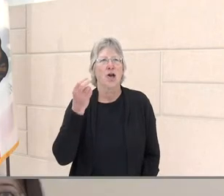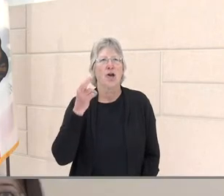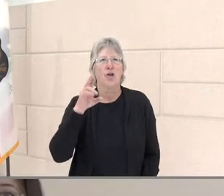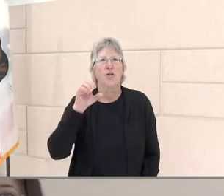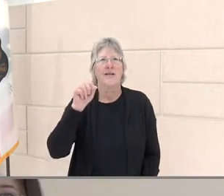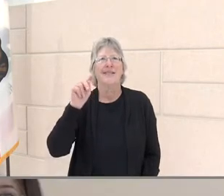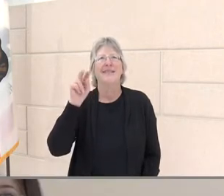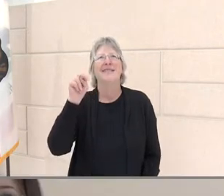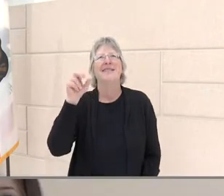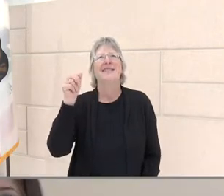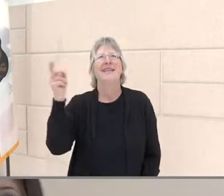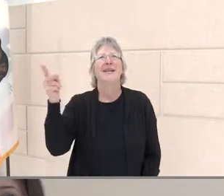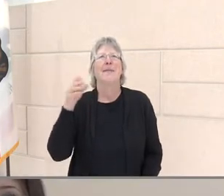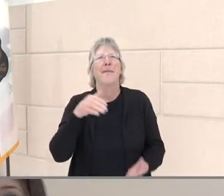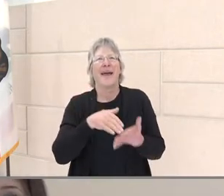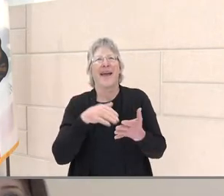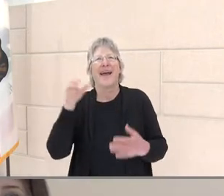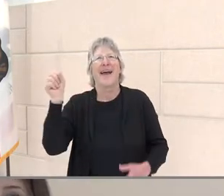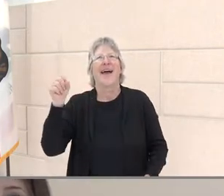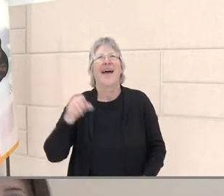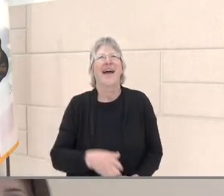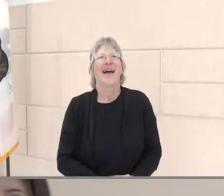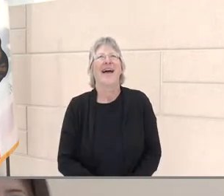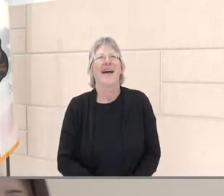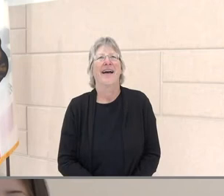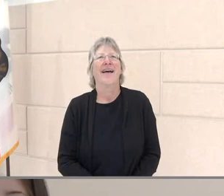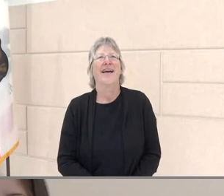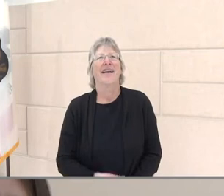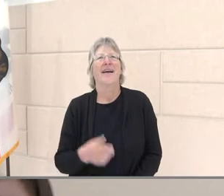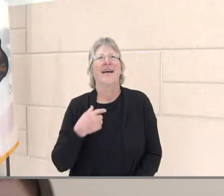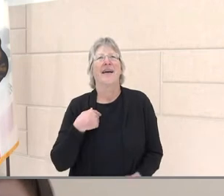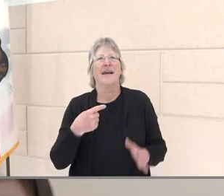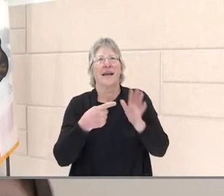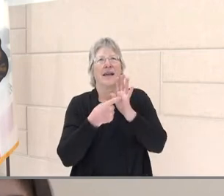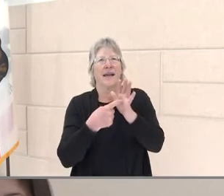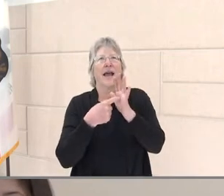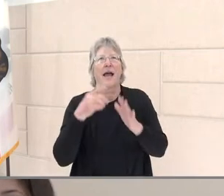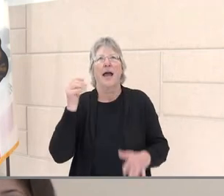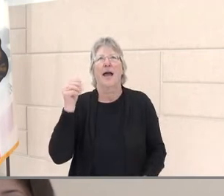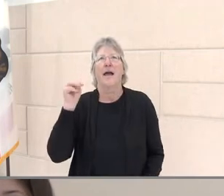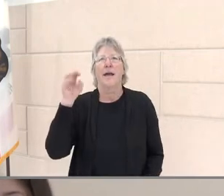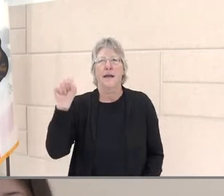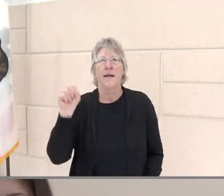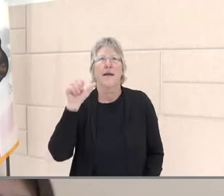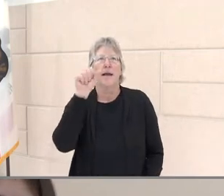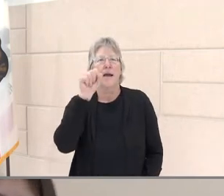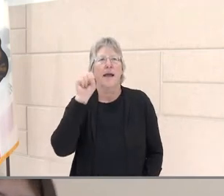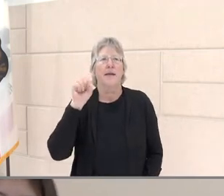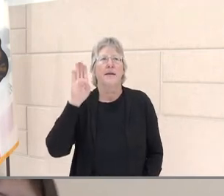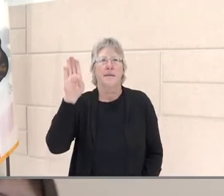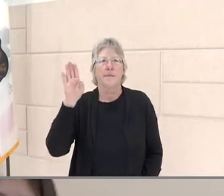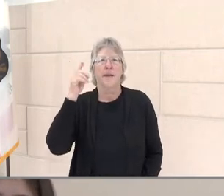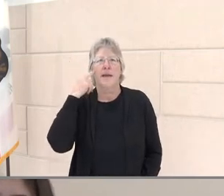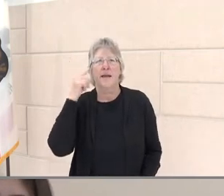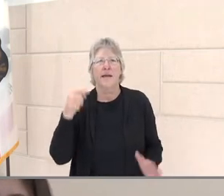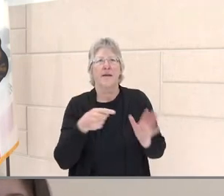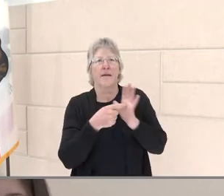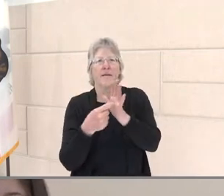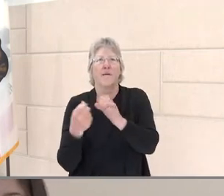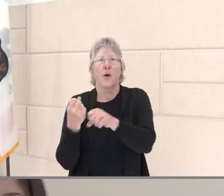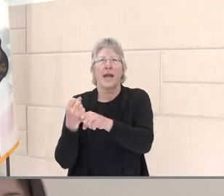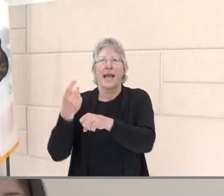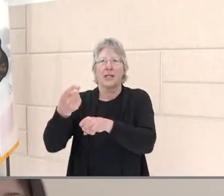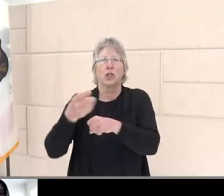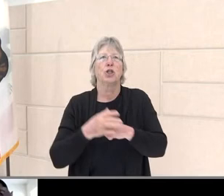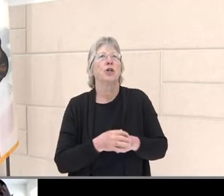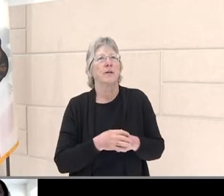អូខេឥឡូវដល់វេនអ្នកស្រីអូដល់វេនកញ្ញាគ្រីស្ទីណាម្ដងទៀតគាត់នឹងជជែកអំពីសាលារៀន Camps